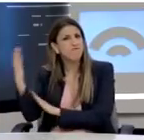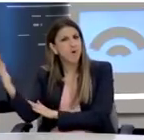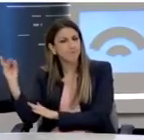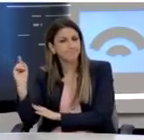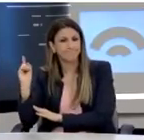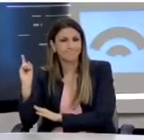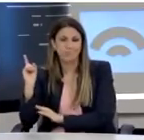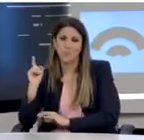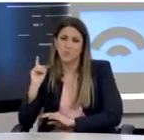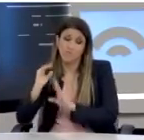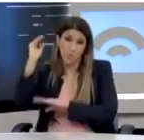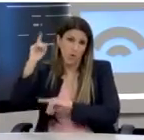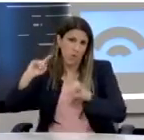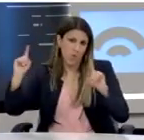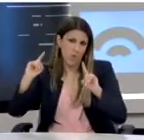ανατολικά σύνορά μας.